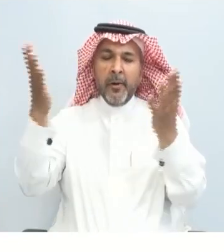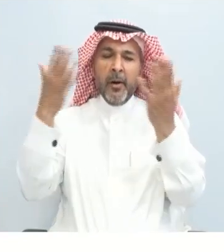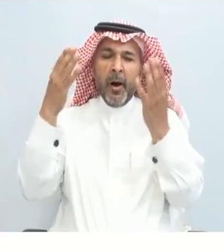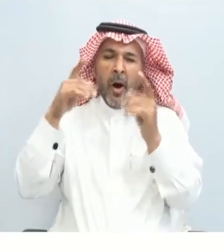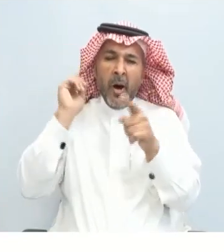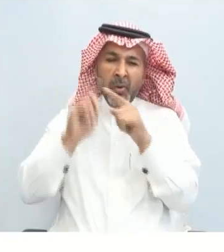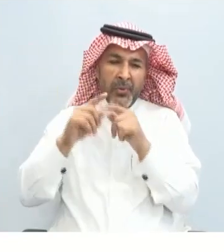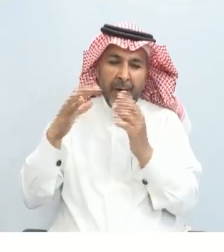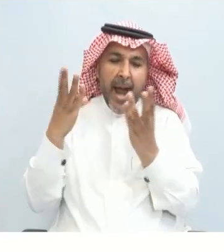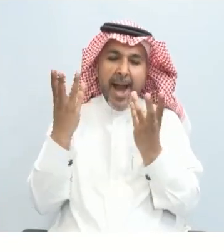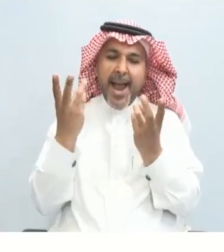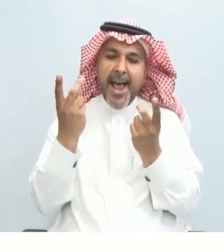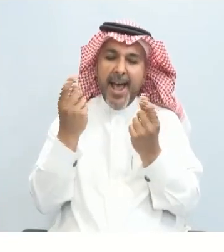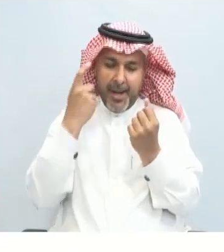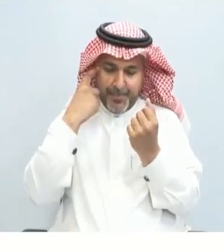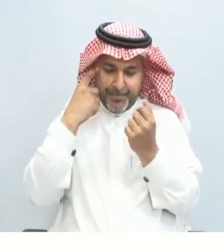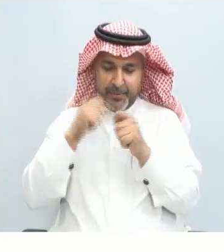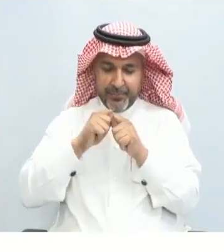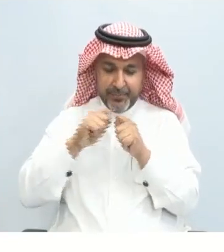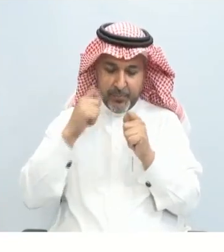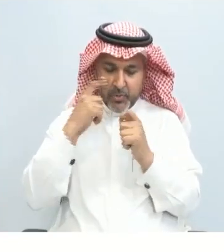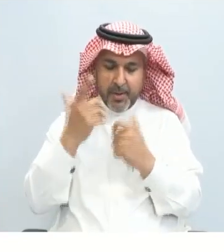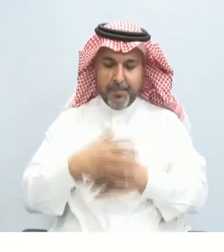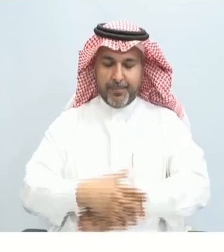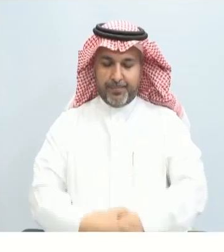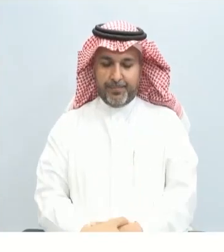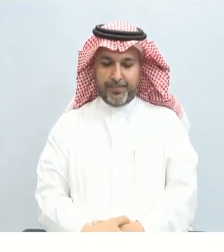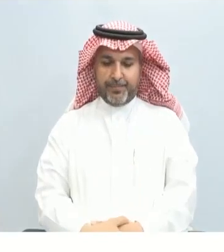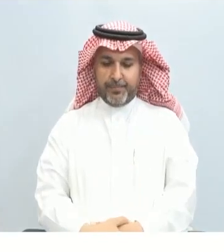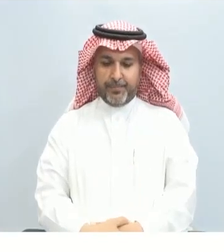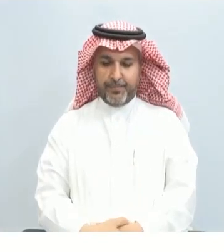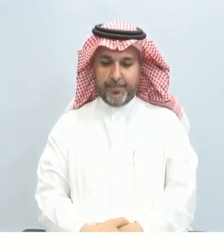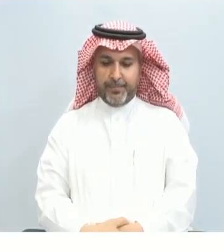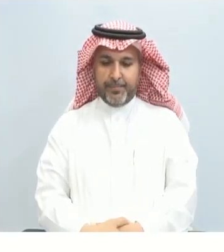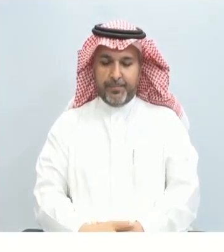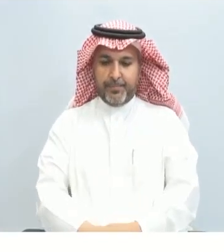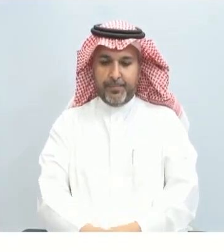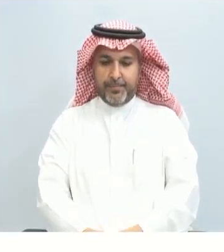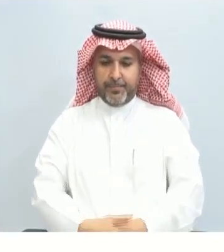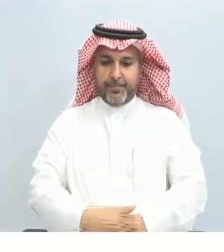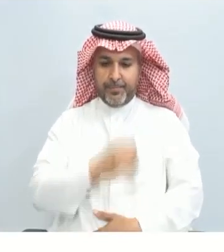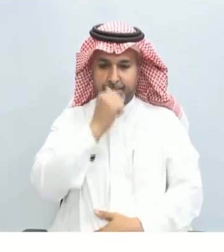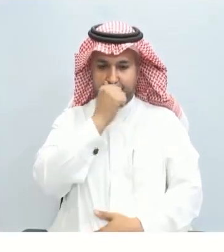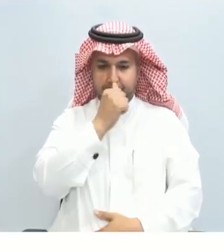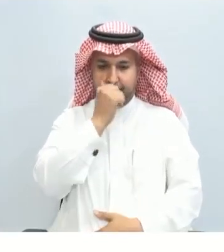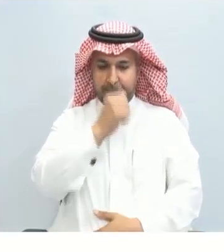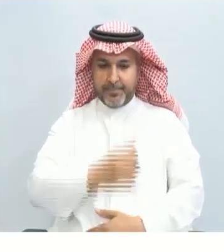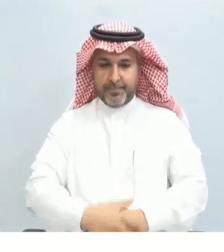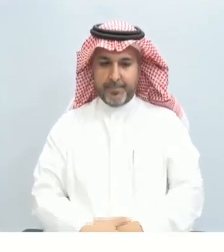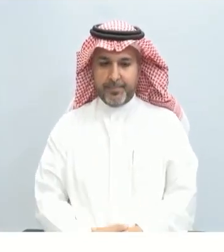عند ايه قيمه لسرعه الرياح المصاحبه المعطاه بالميل لكل ساعه فهنا شوفوا هذه هي